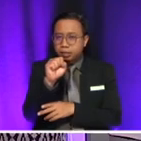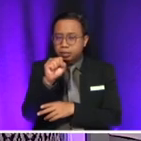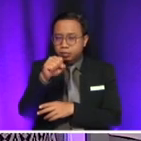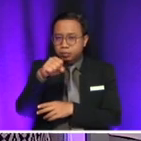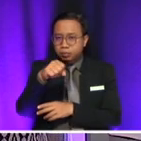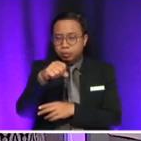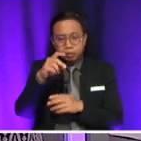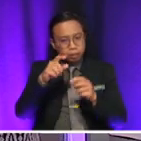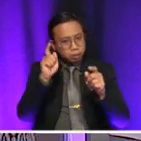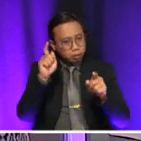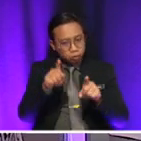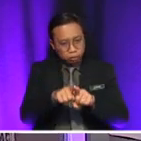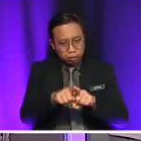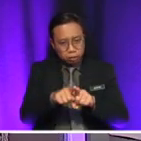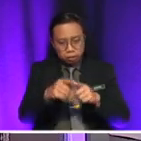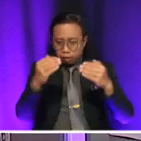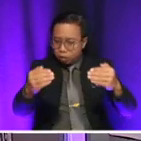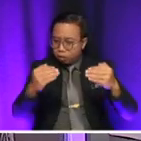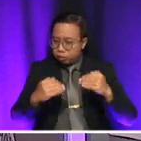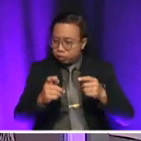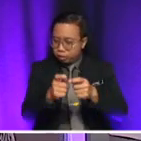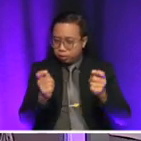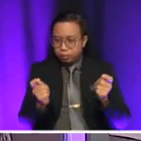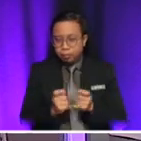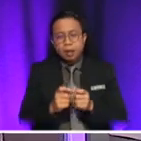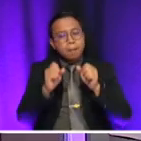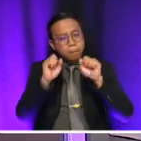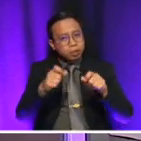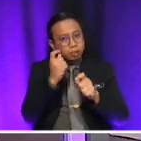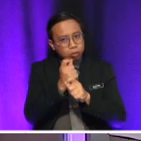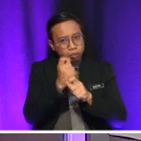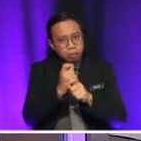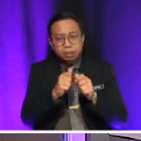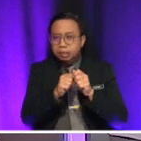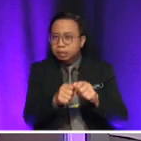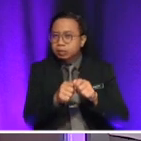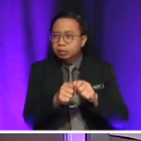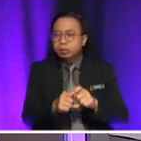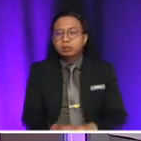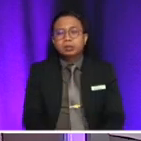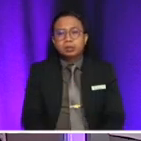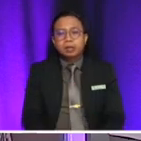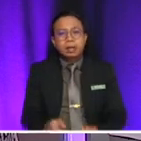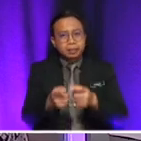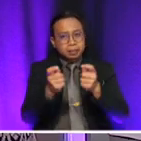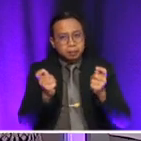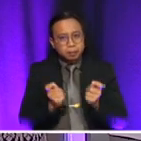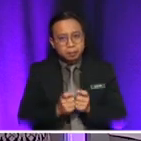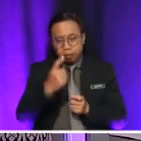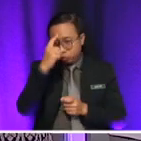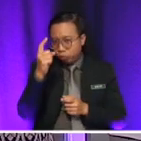sempadan kawasan supaya mereka boleh bertugas menyentuhkan kawasan-kawasan untuk